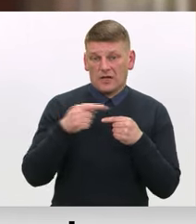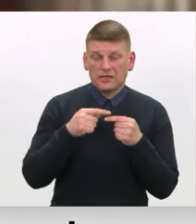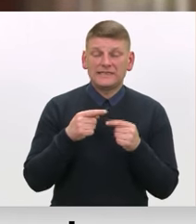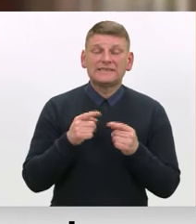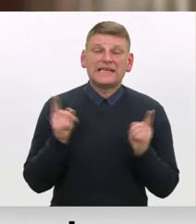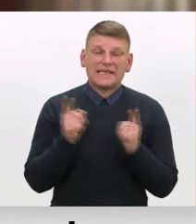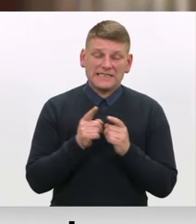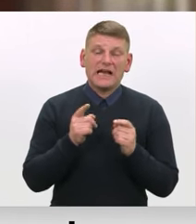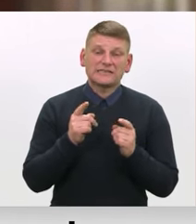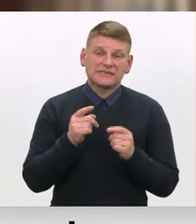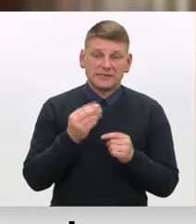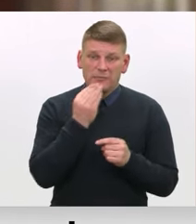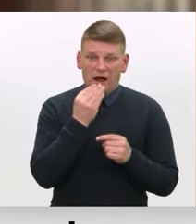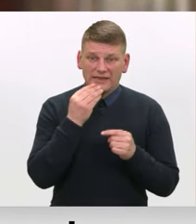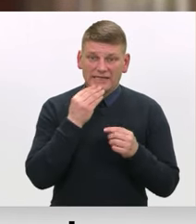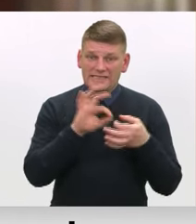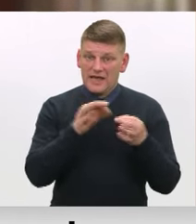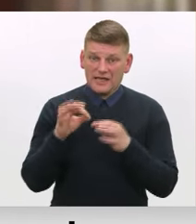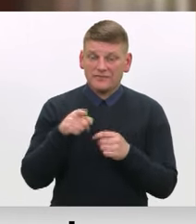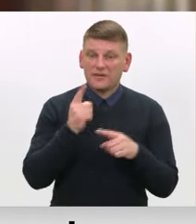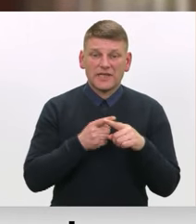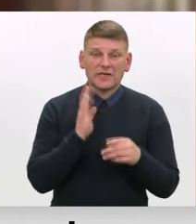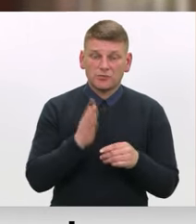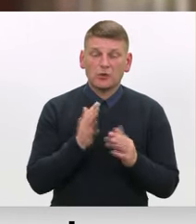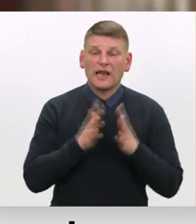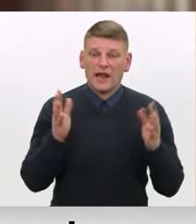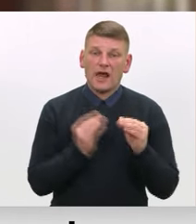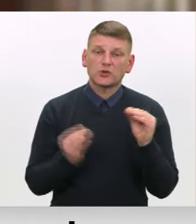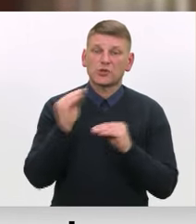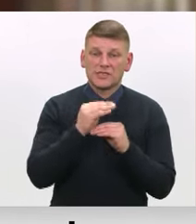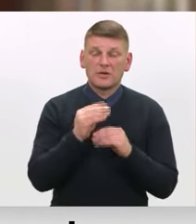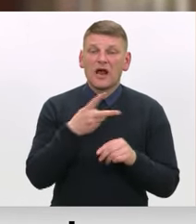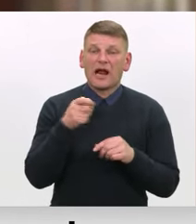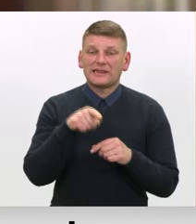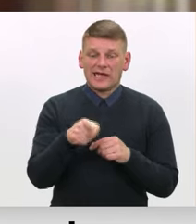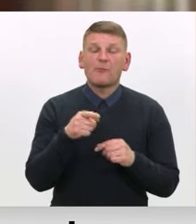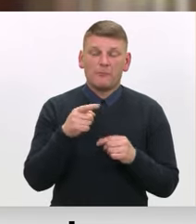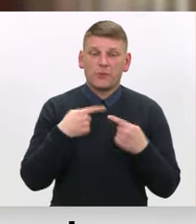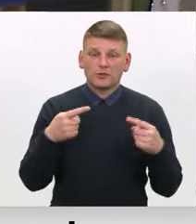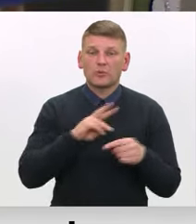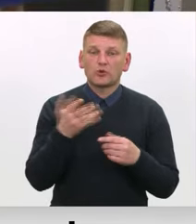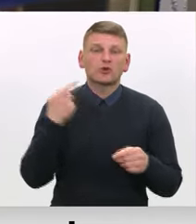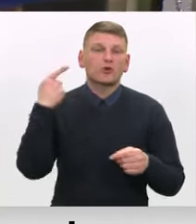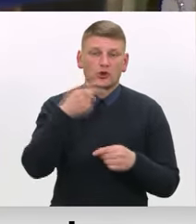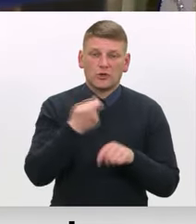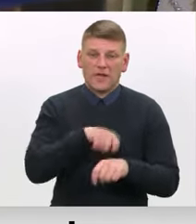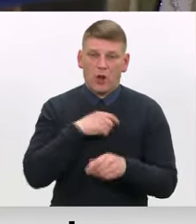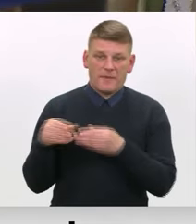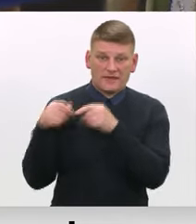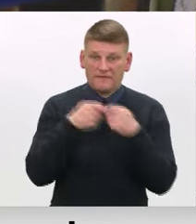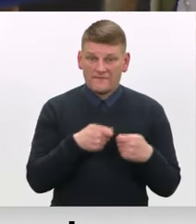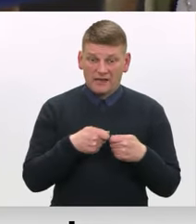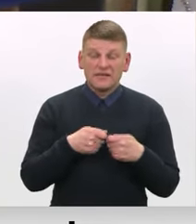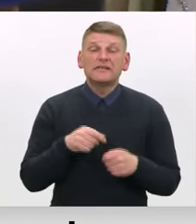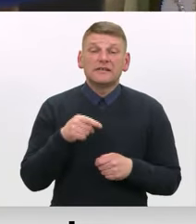pārtikas ķēdes, ka viņiem nedrīkstētu būt lielāks uzcenojums tā tiem produktu, kuri vadāt tūkstošiem kilometri. Šādas izmaiņas